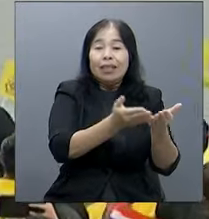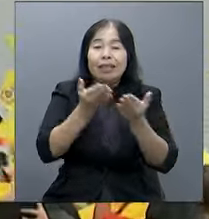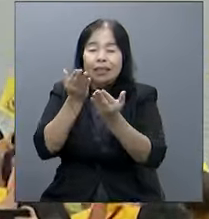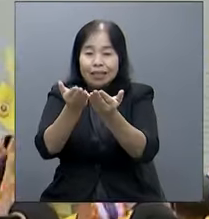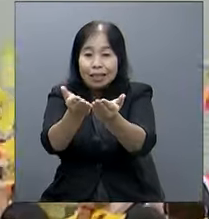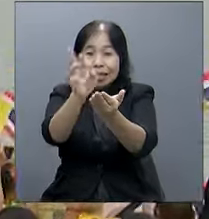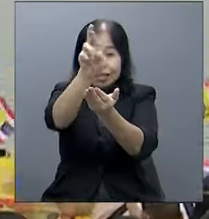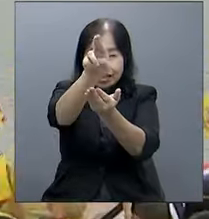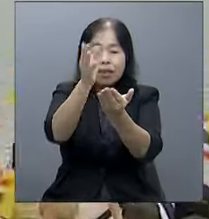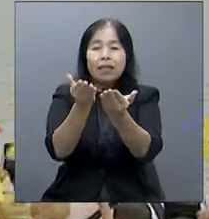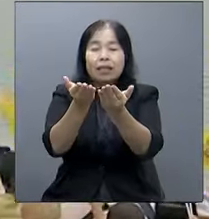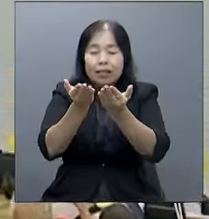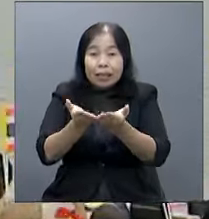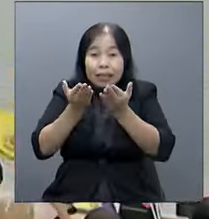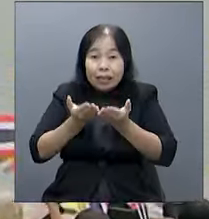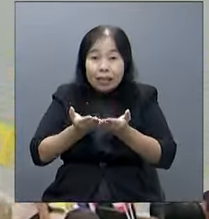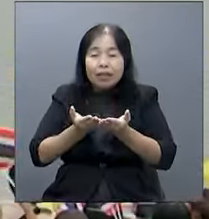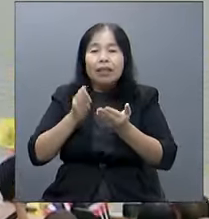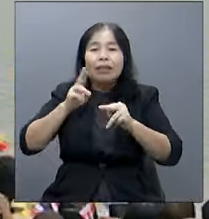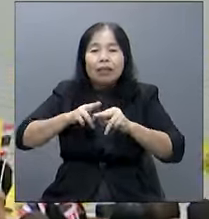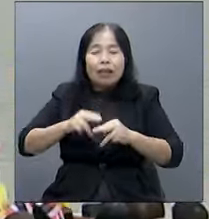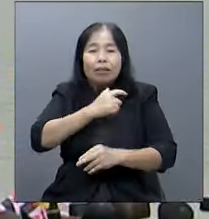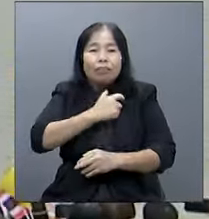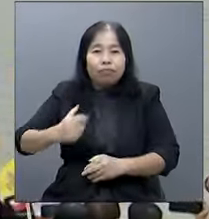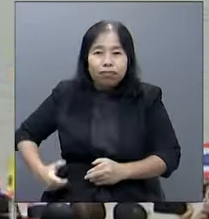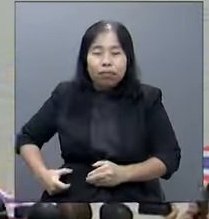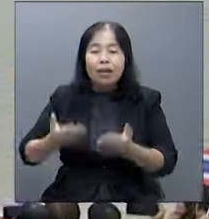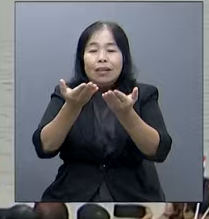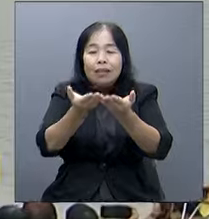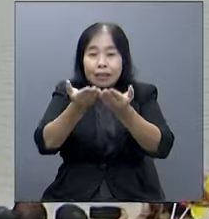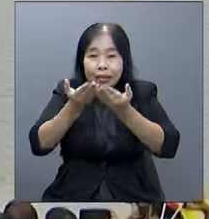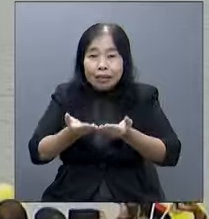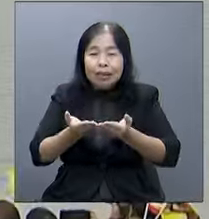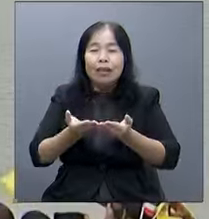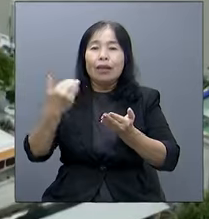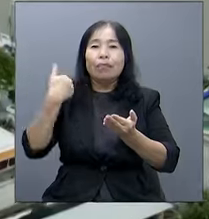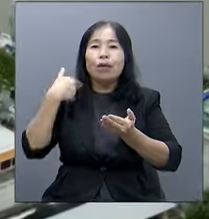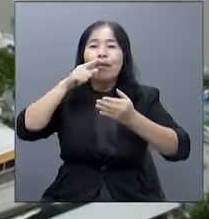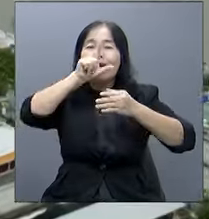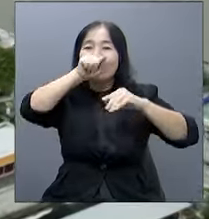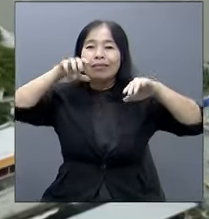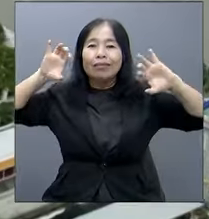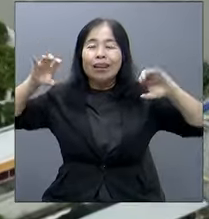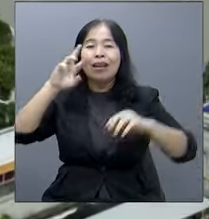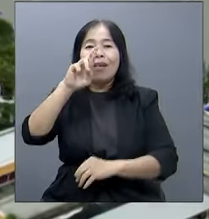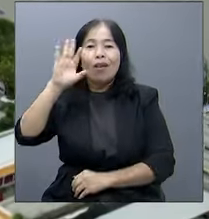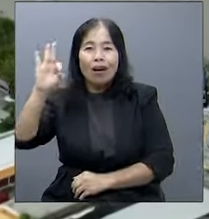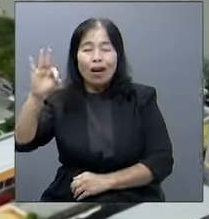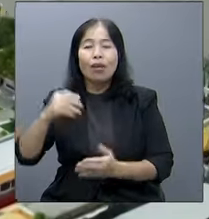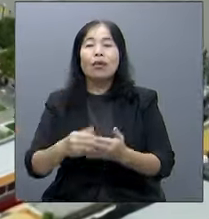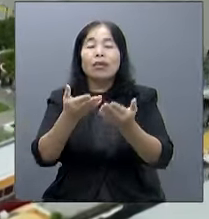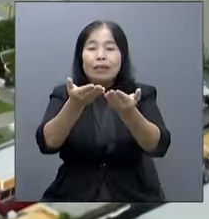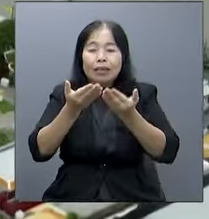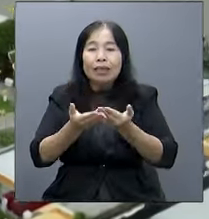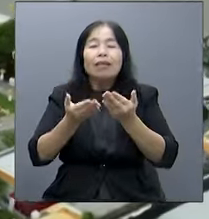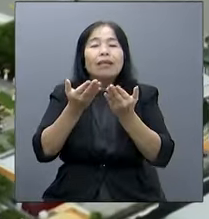ที่นั่งอเนกชาิผุชง เรือพระที่นั่งอนัตนัขราดเรือพระที่นั่งนาไรทรงสุบัรัชการที่ 9 รวมทั้งเรือพระรชพ